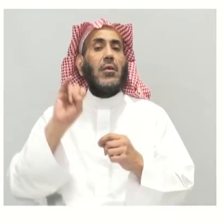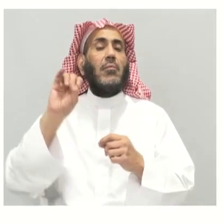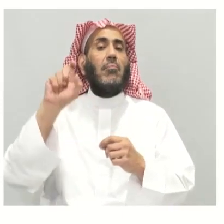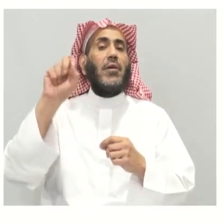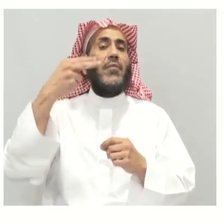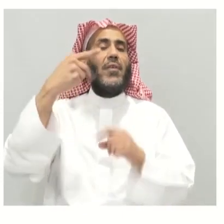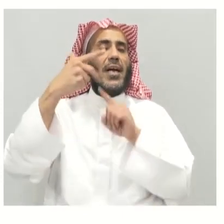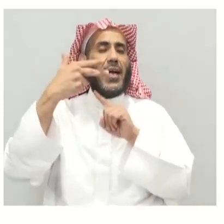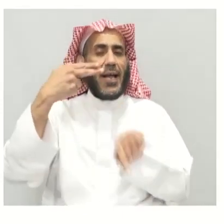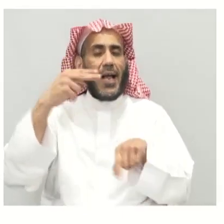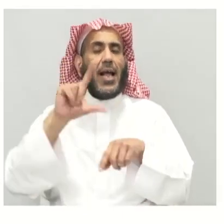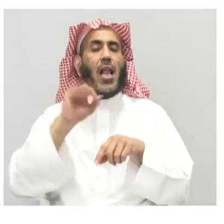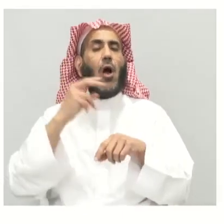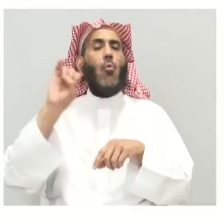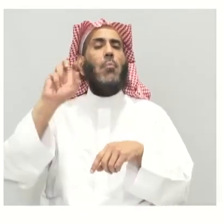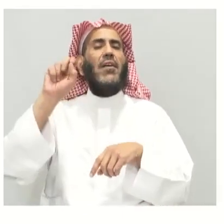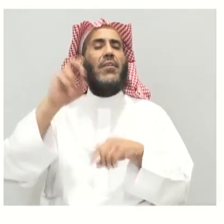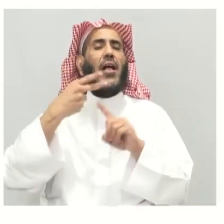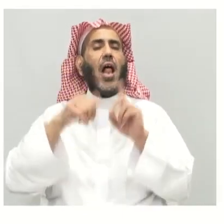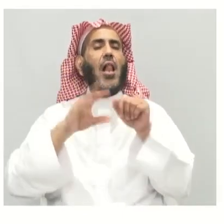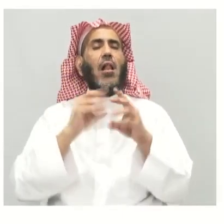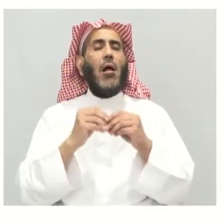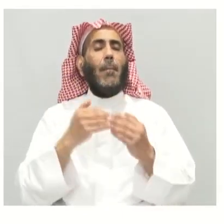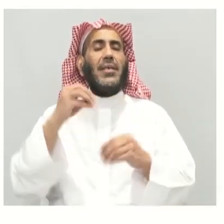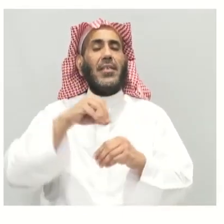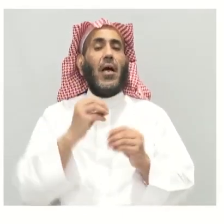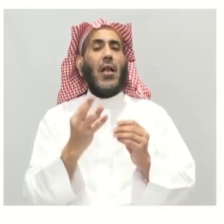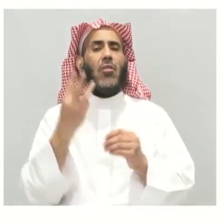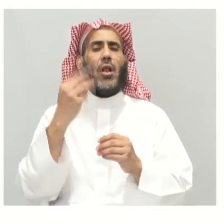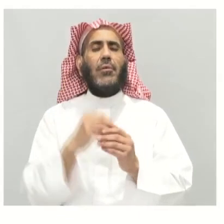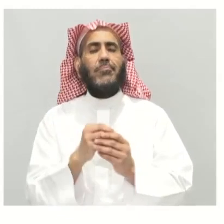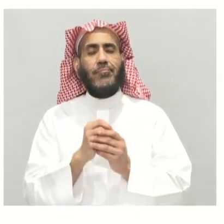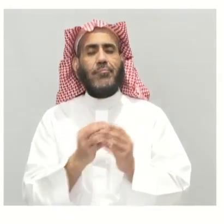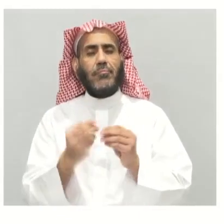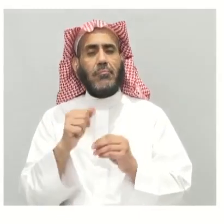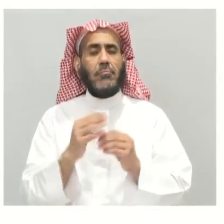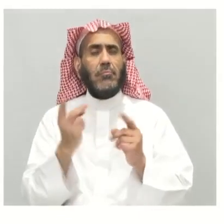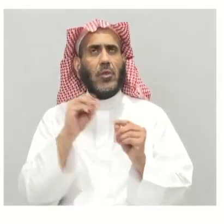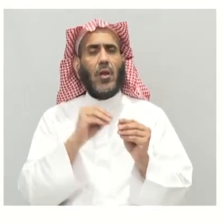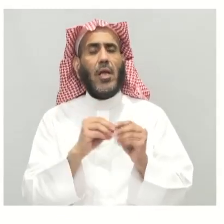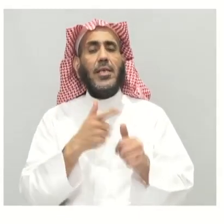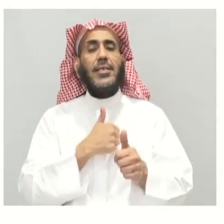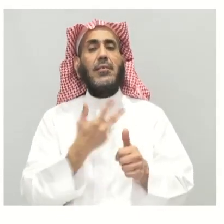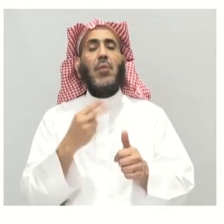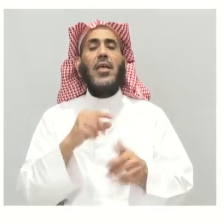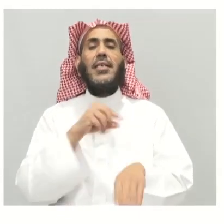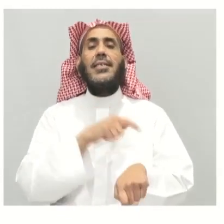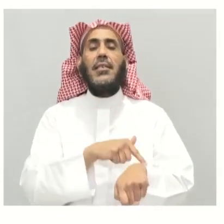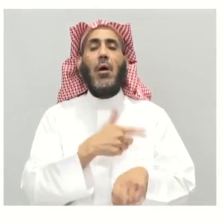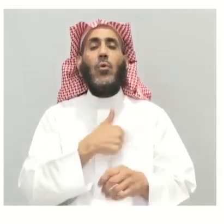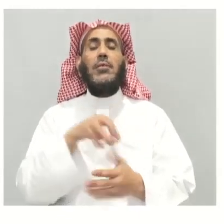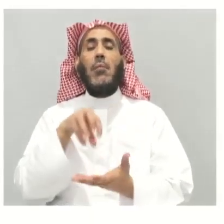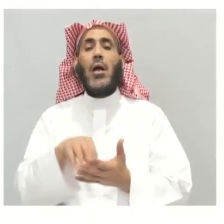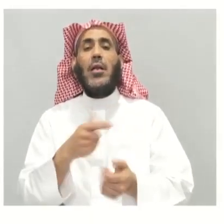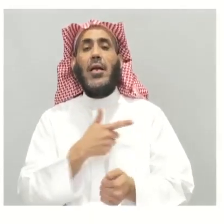مفعل. نتعرف اليوم بإذن الله تعالى على ما زاد على الثلاثي، كذلك التعرف على اسمي الزمان والمكان